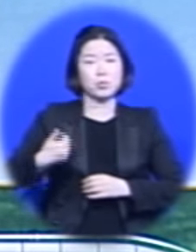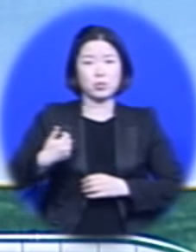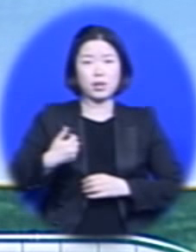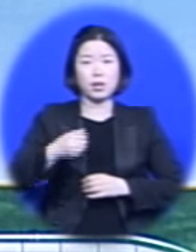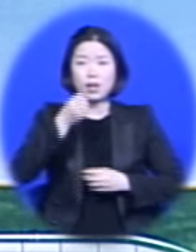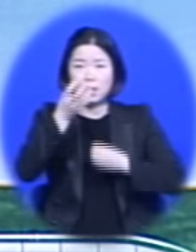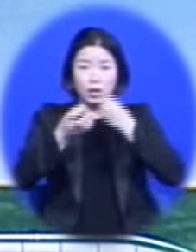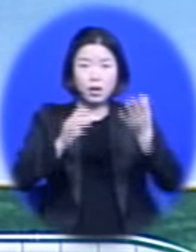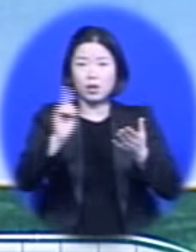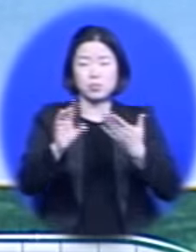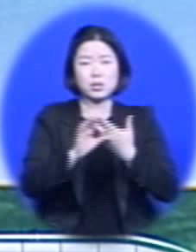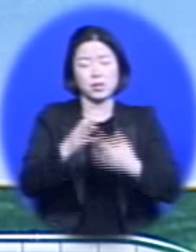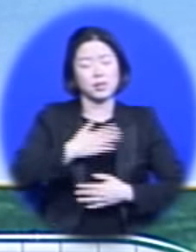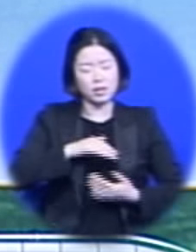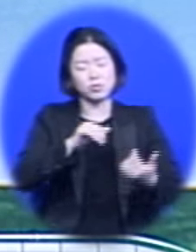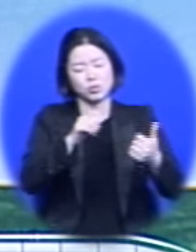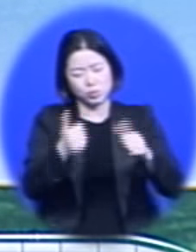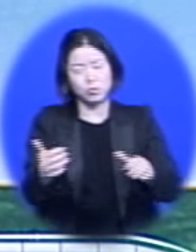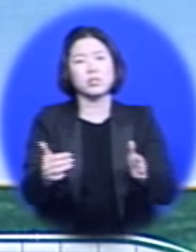기도가 나는 죽었습니다.